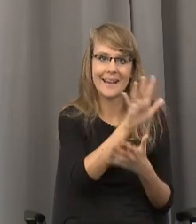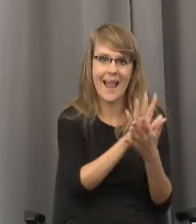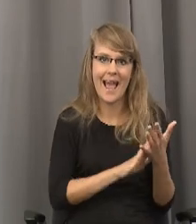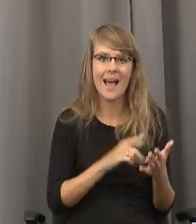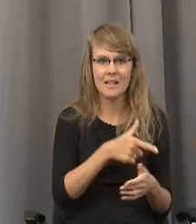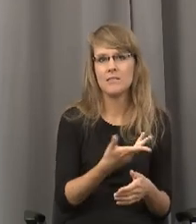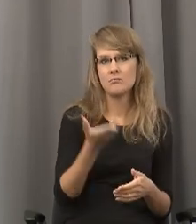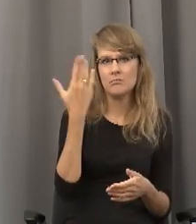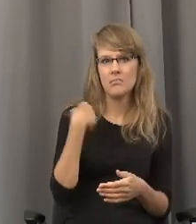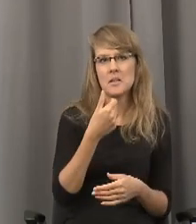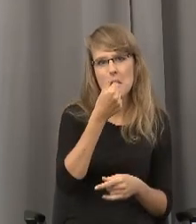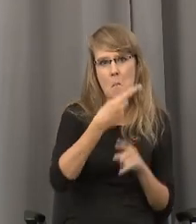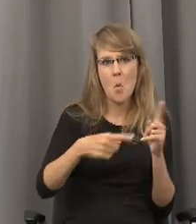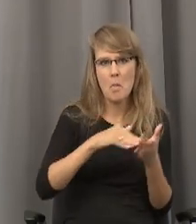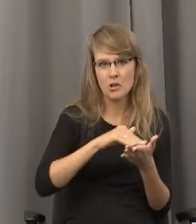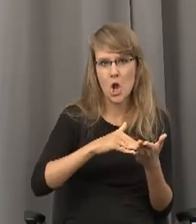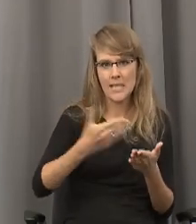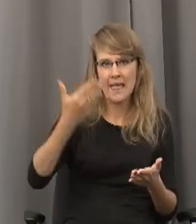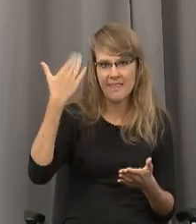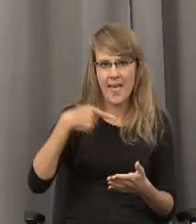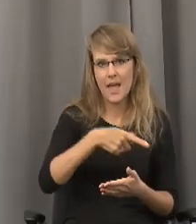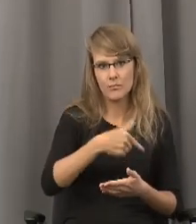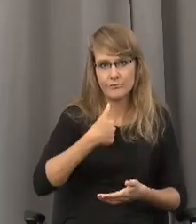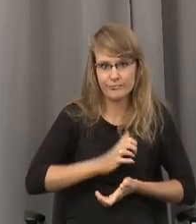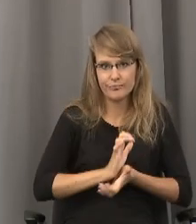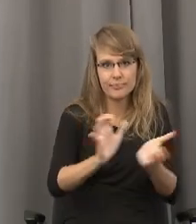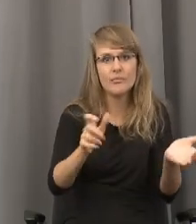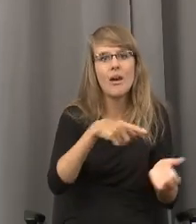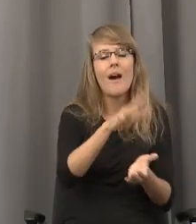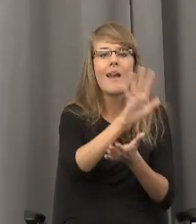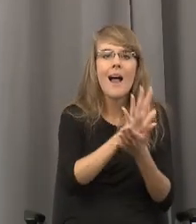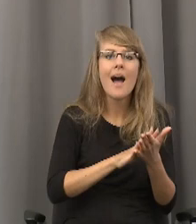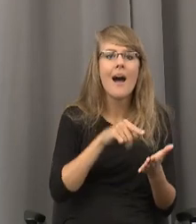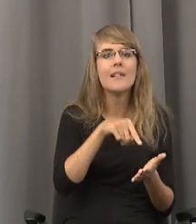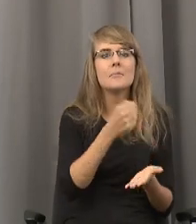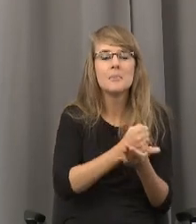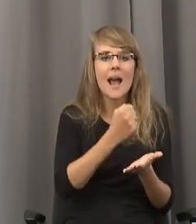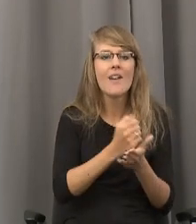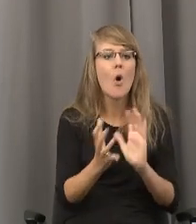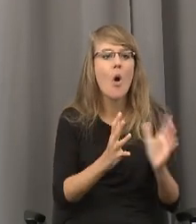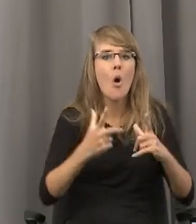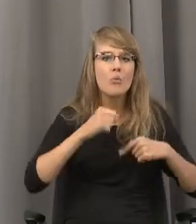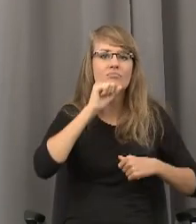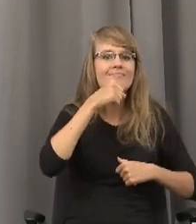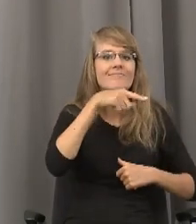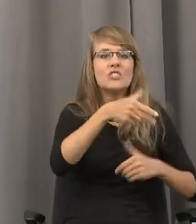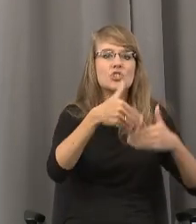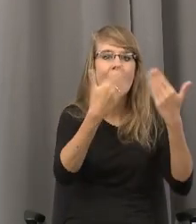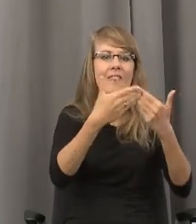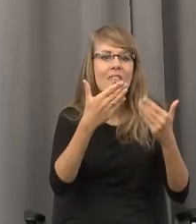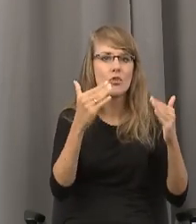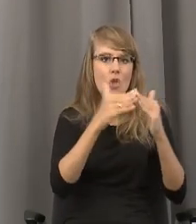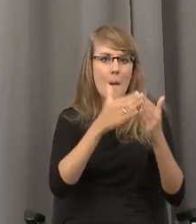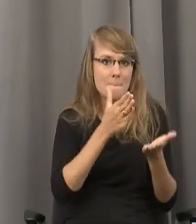półtora miesiąca temu. To był raport dotyczący opieki nad osobami starszymi w dziennych domach pomocy i przeczytam tylko trzy